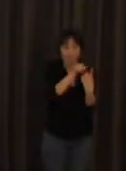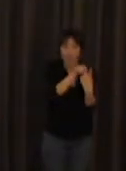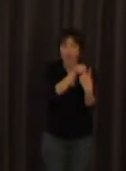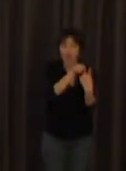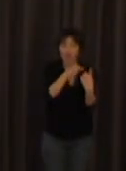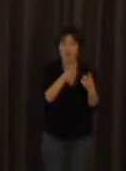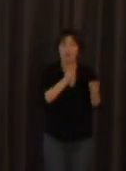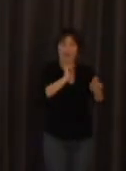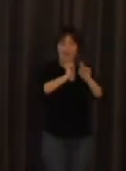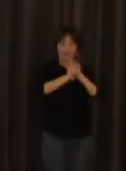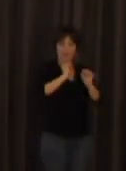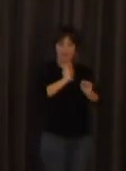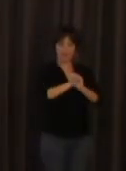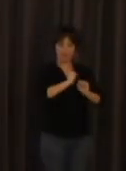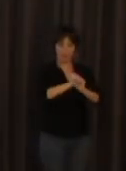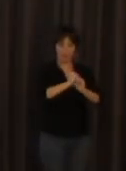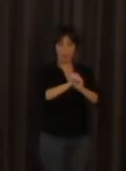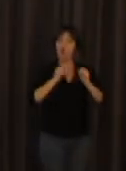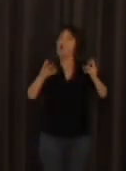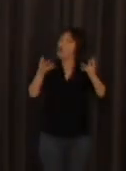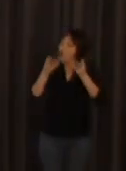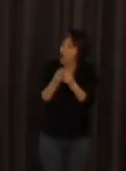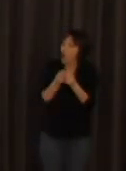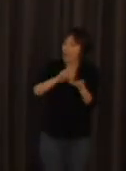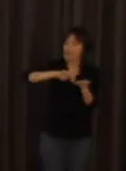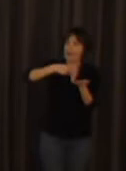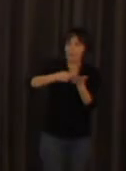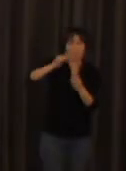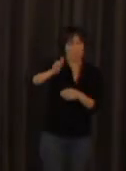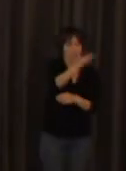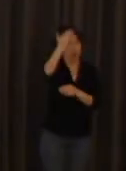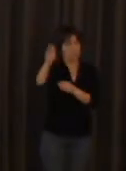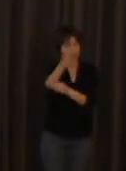vaig fer l'entrevista laboral amb diferents intèrprets.